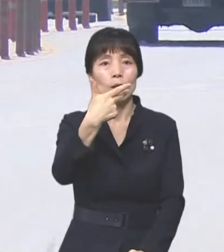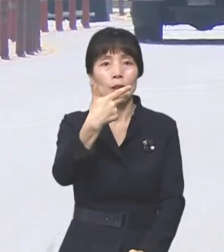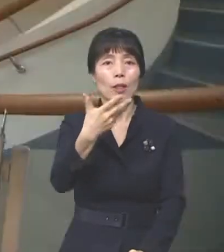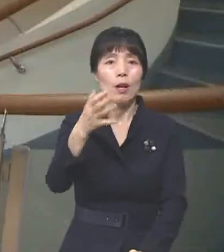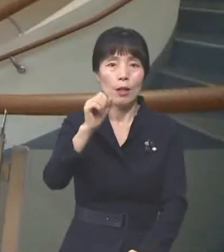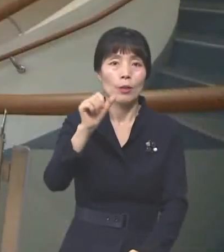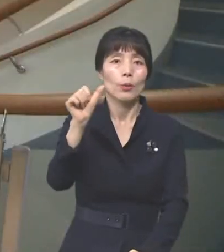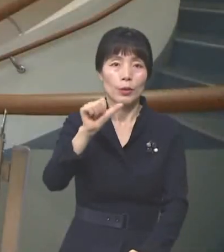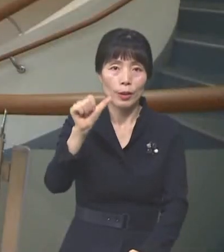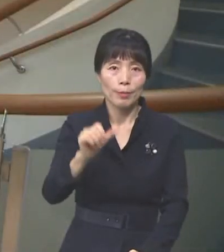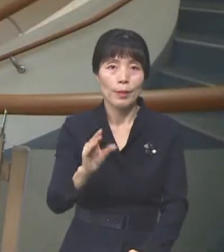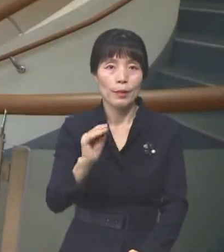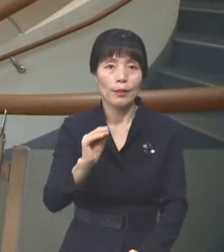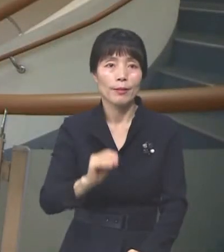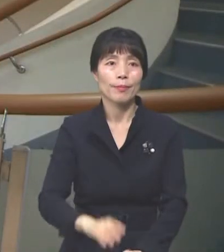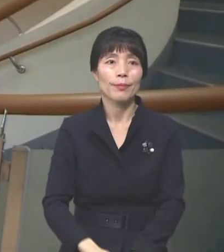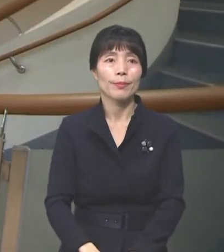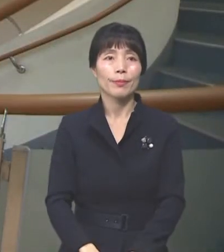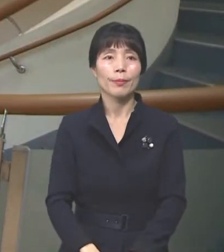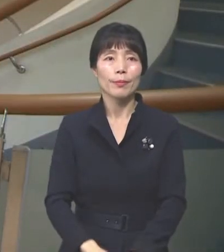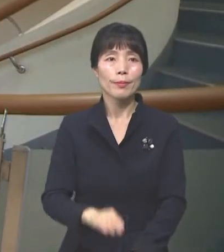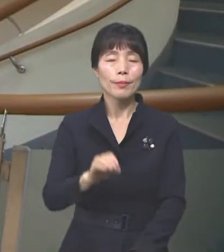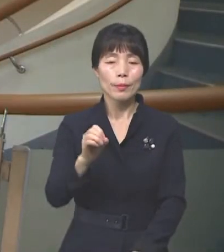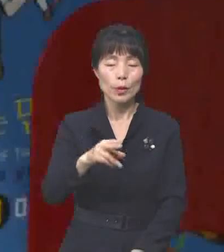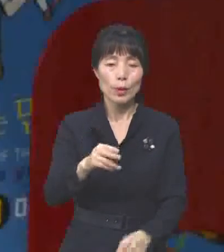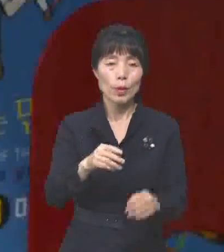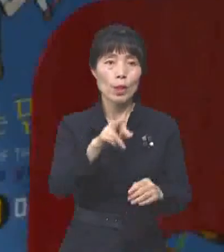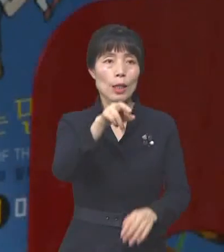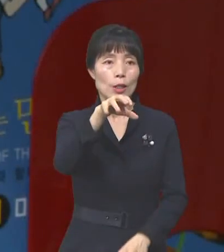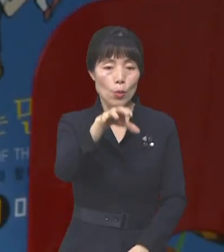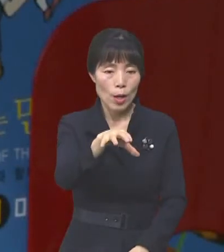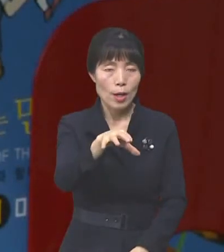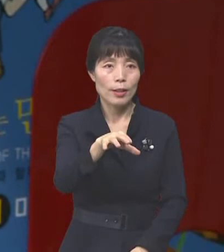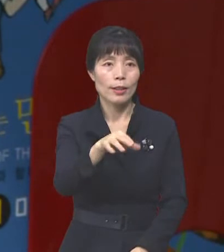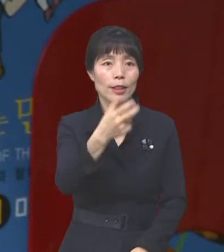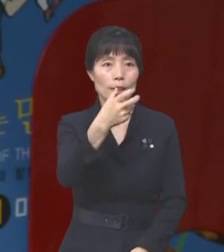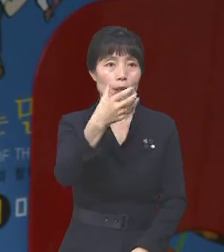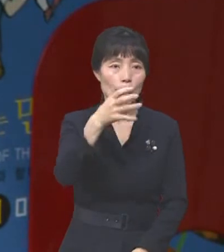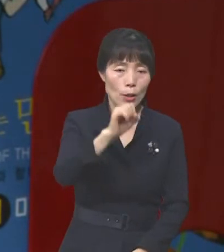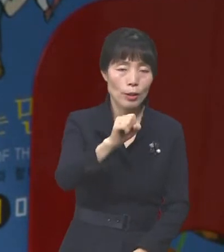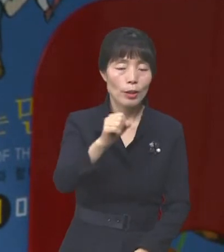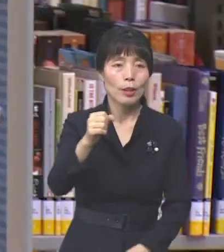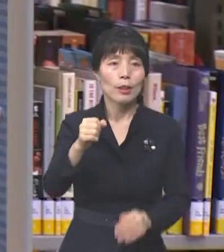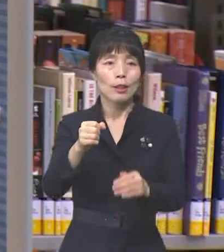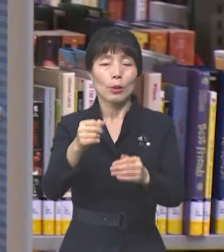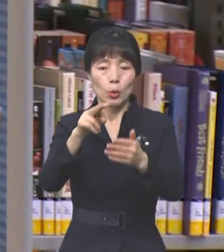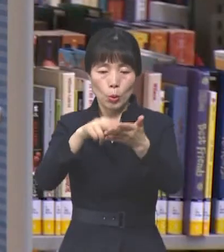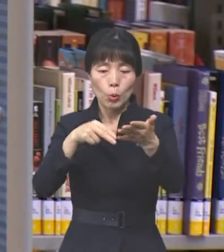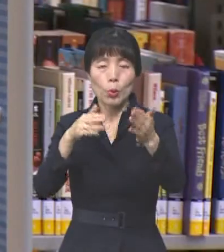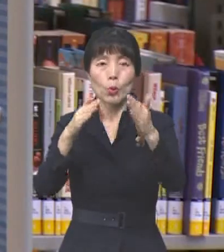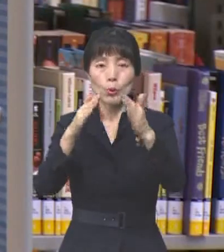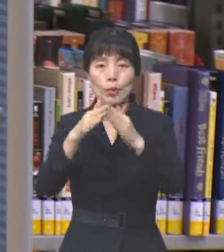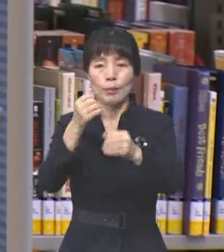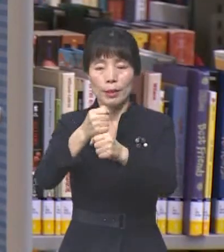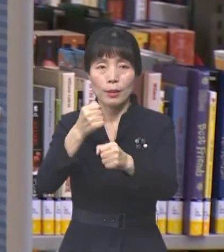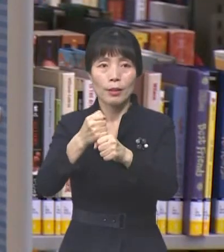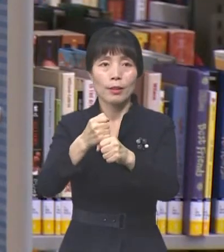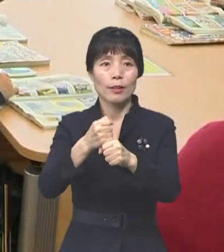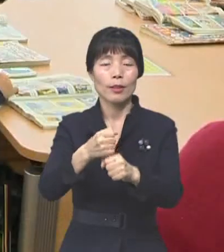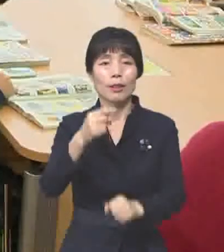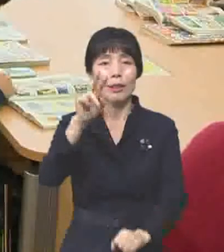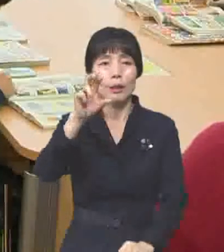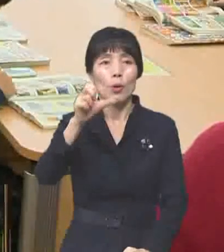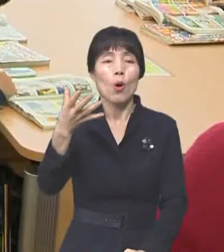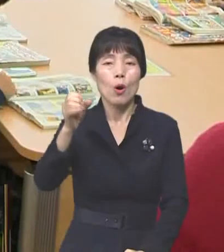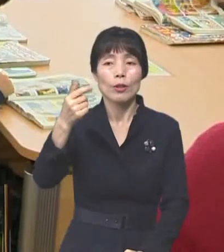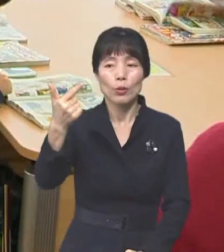밖에 강화군 복합 커뮤니티 센터 조성에 70억, 지혜의 숲 도서관 건립에 25억 6천만 원 등 주민